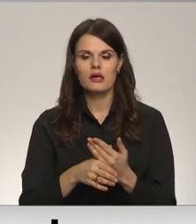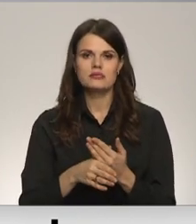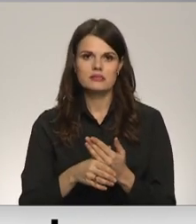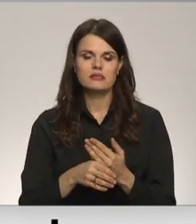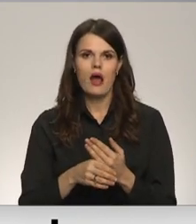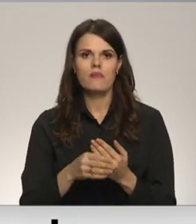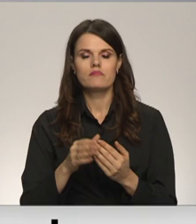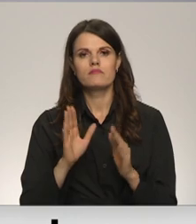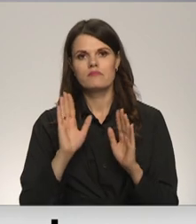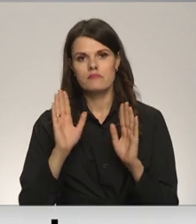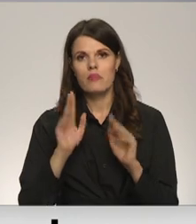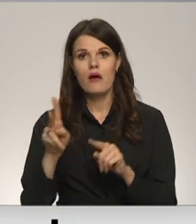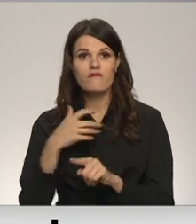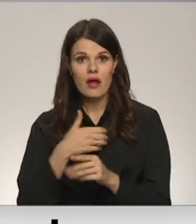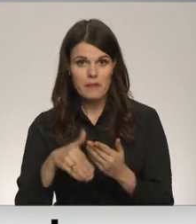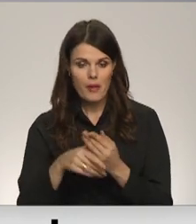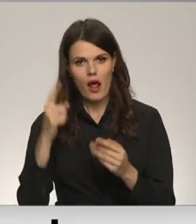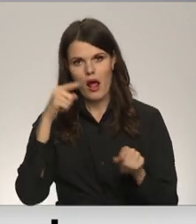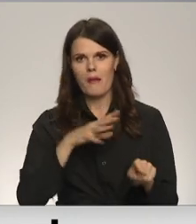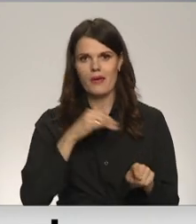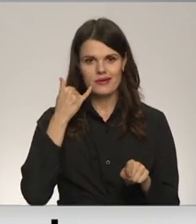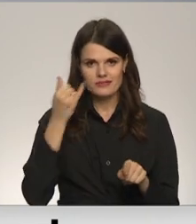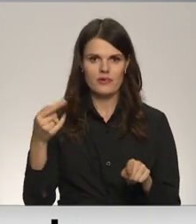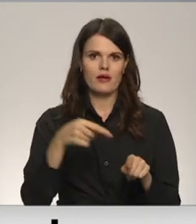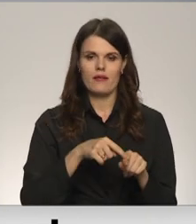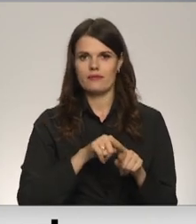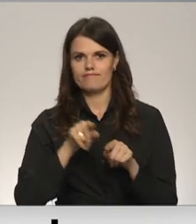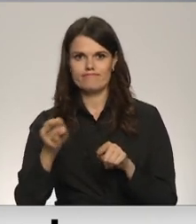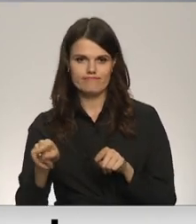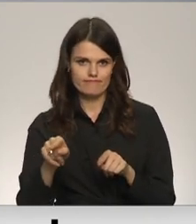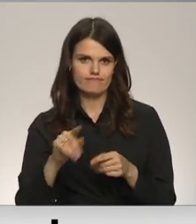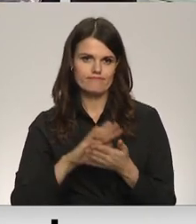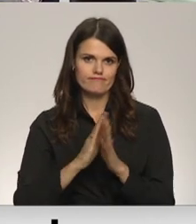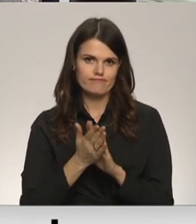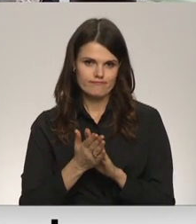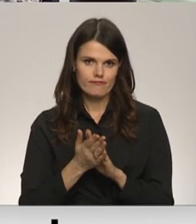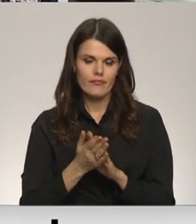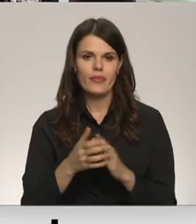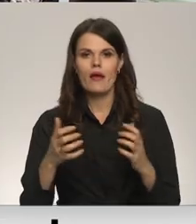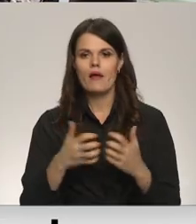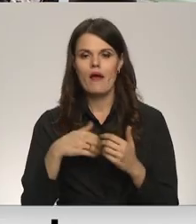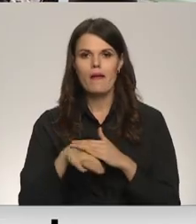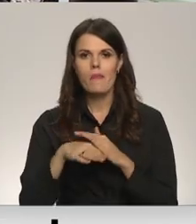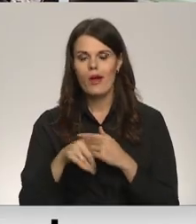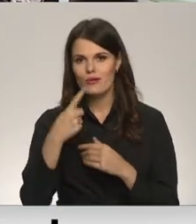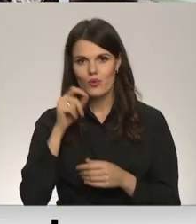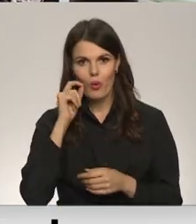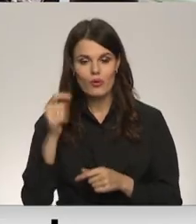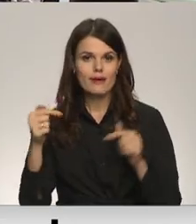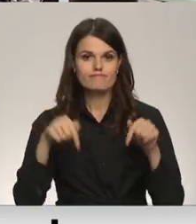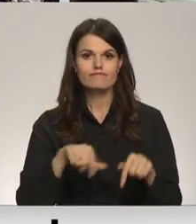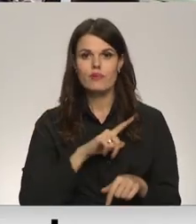saka, pieprasījuma un palīdzības saplūšanu. Kara bēgļiem no Ukrainas ierodoties